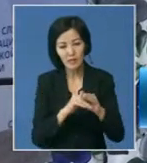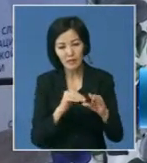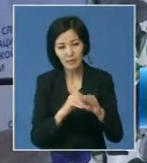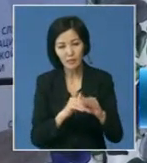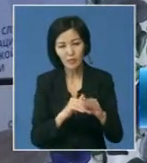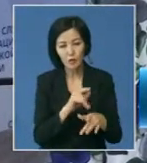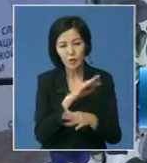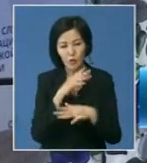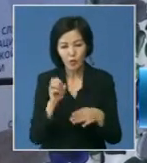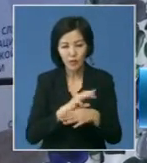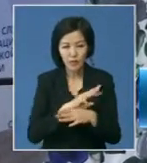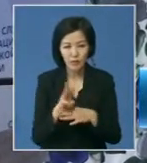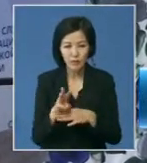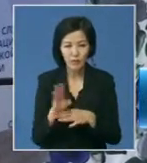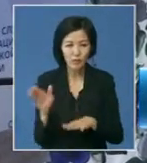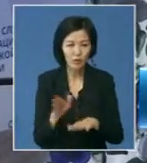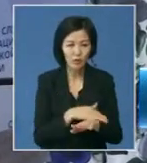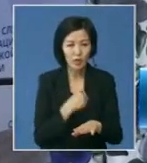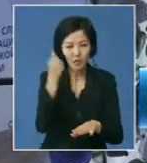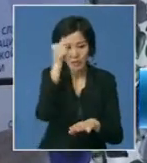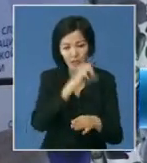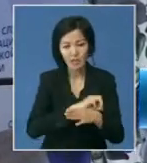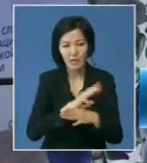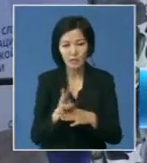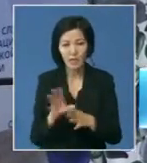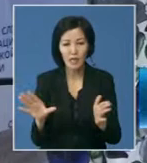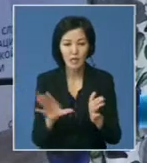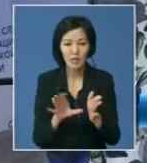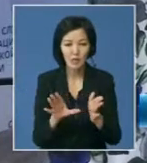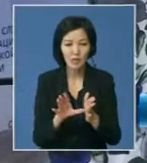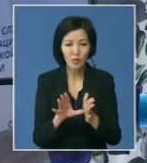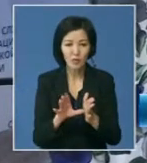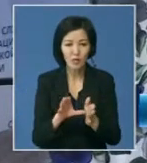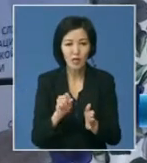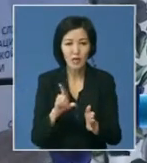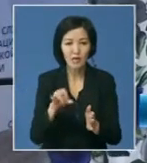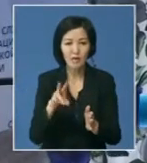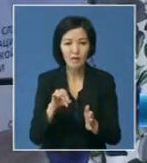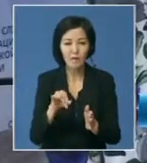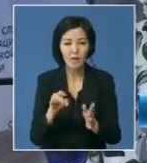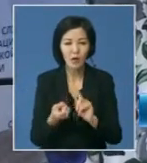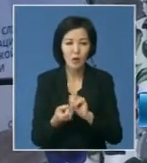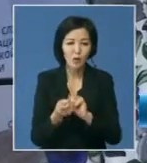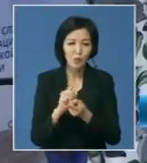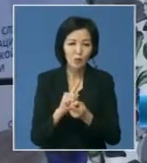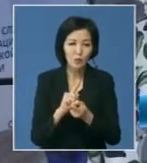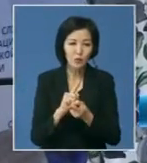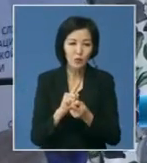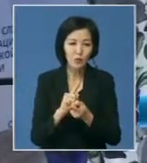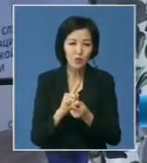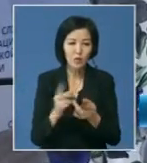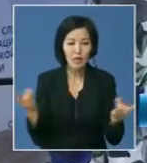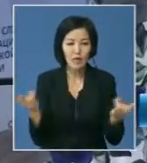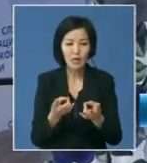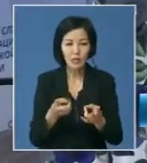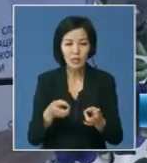көбірек қамтамасыз ету үшін, ұзақ жылдарға қамтамасыз ету үшін электронды архивке көшу ол өте қажет осы уақытта. Сондықтан биыл